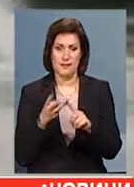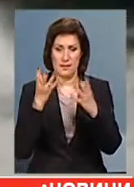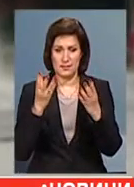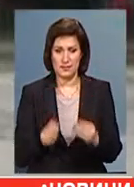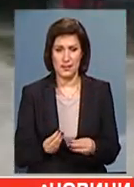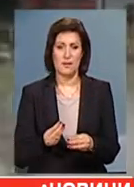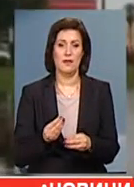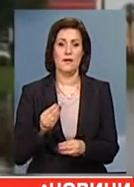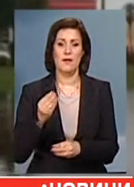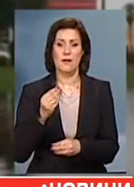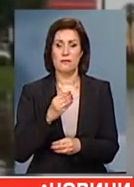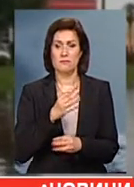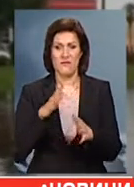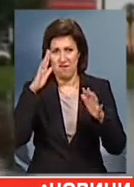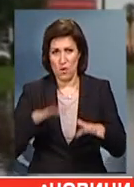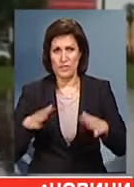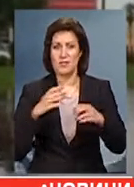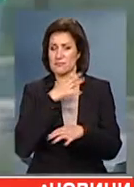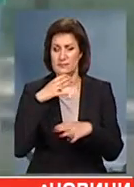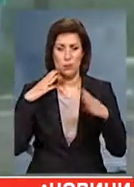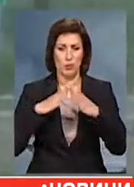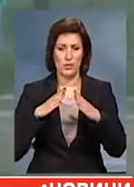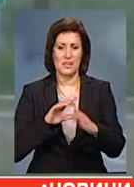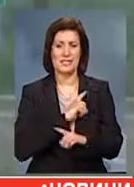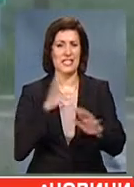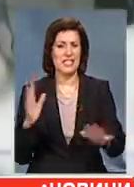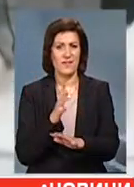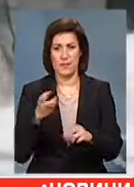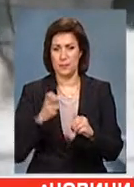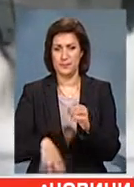У воді стоять кілька сотень будинків. Сильні вітри пошкодили лінії електропередач.